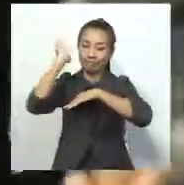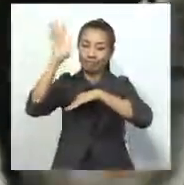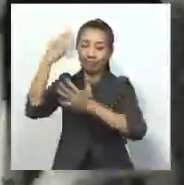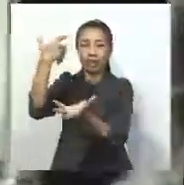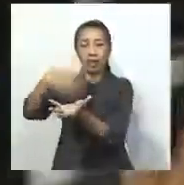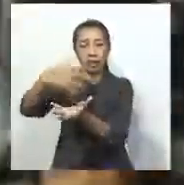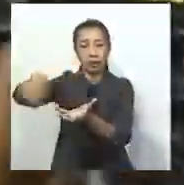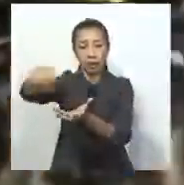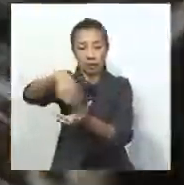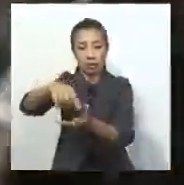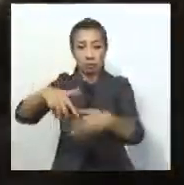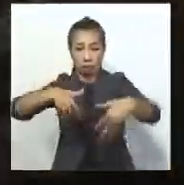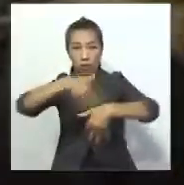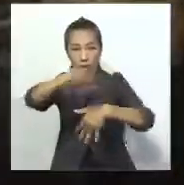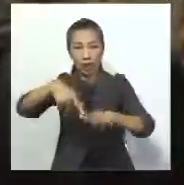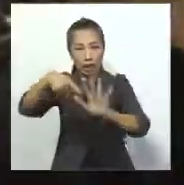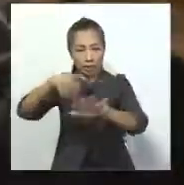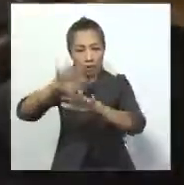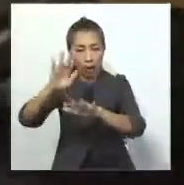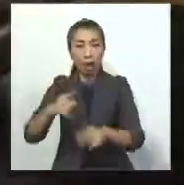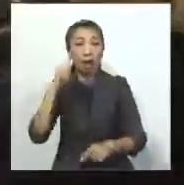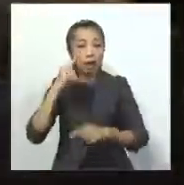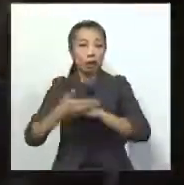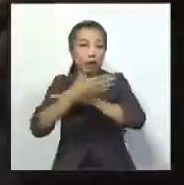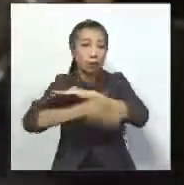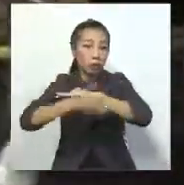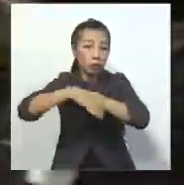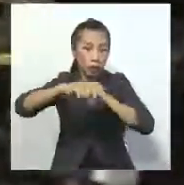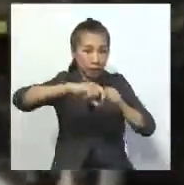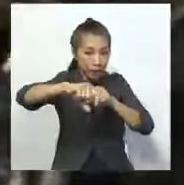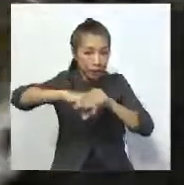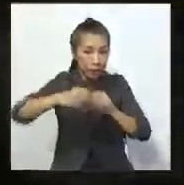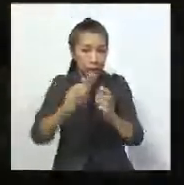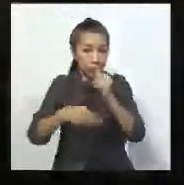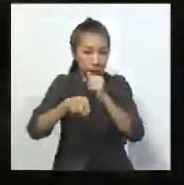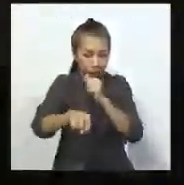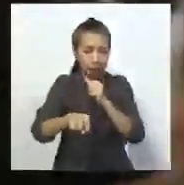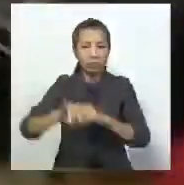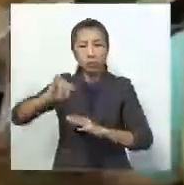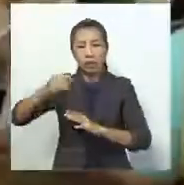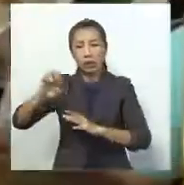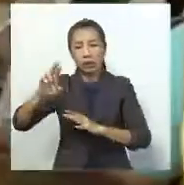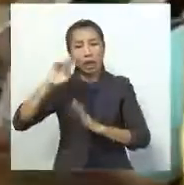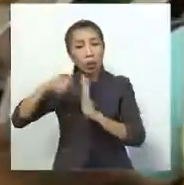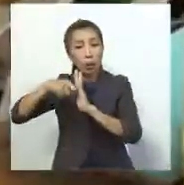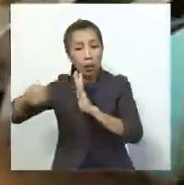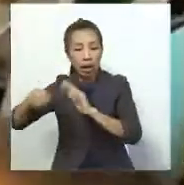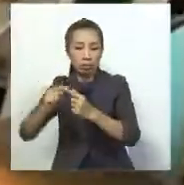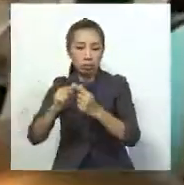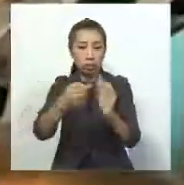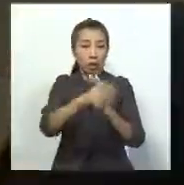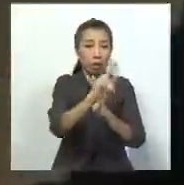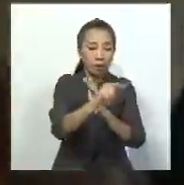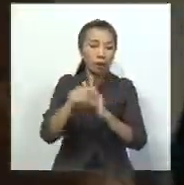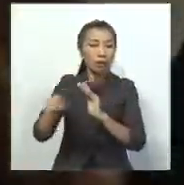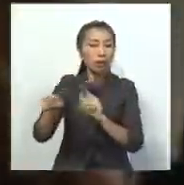นโครงการรถไฟทางคู่ชุมทางจิระจังหวัดนครราชสีมาถึงขอนแก่นเกิดขึ้นตามนโยบายภาครัฐใน